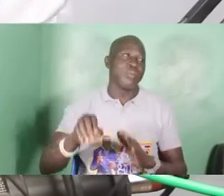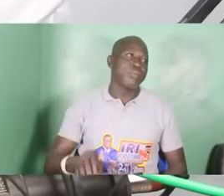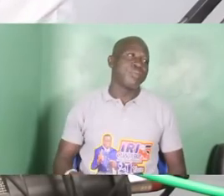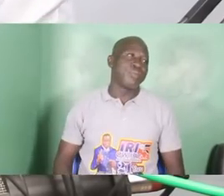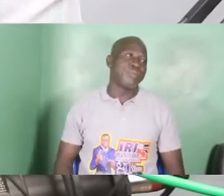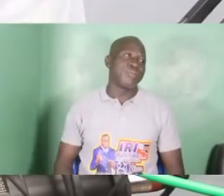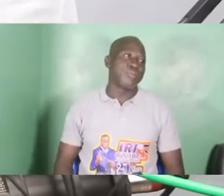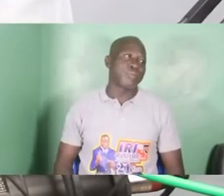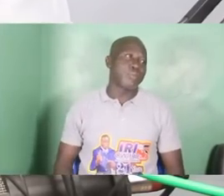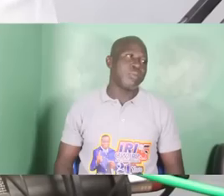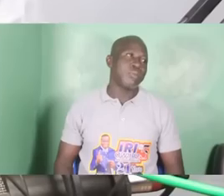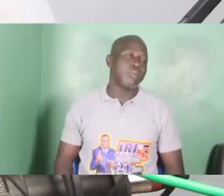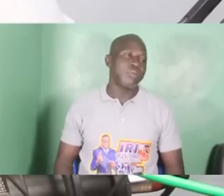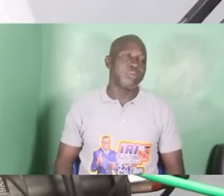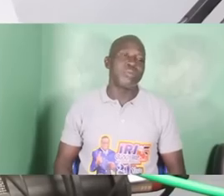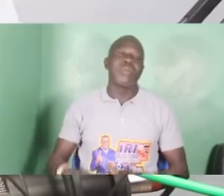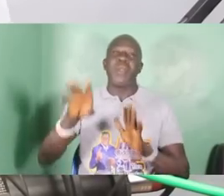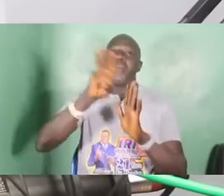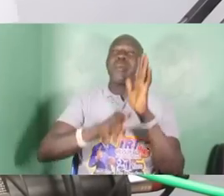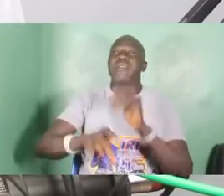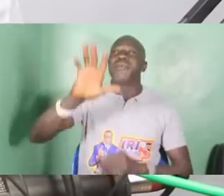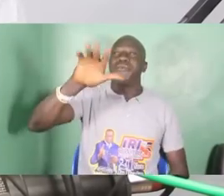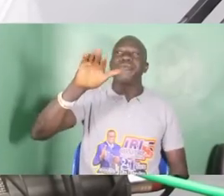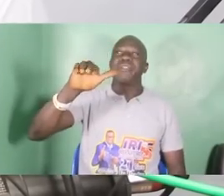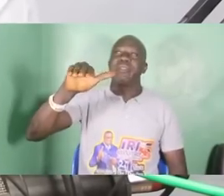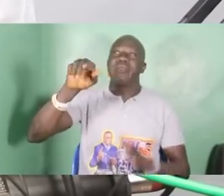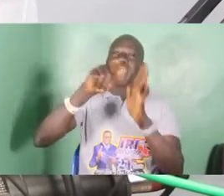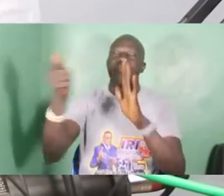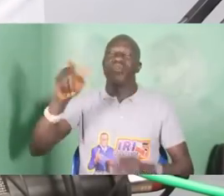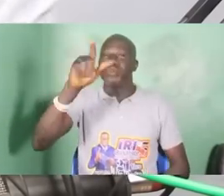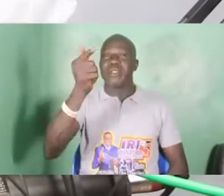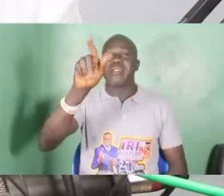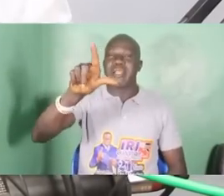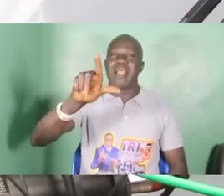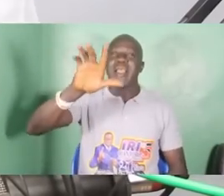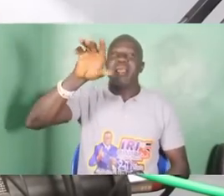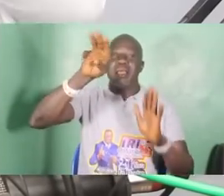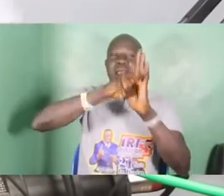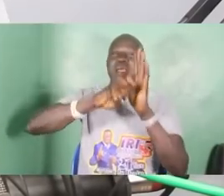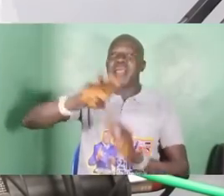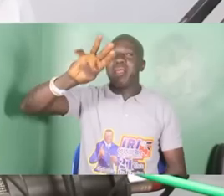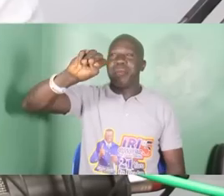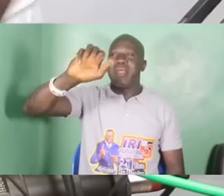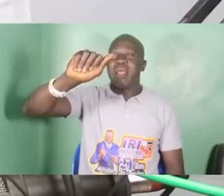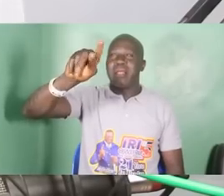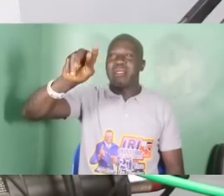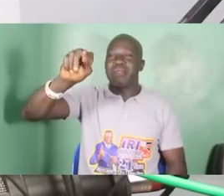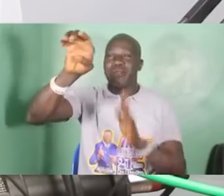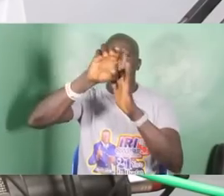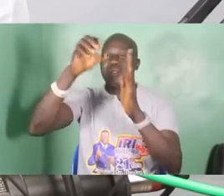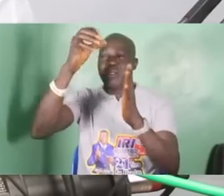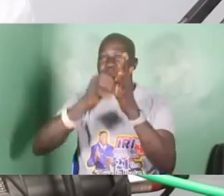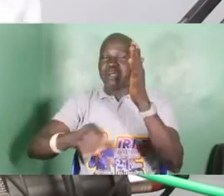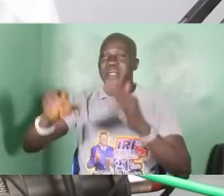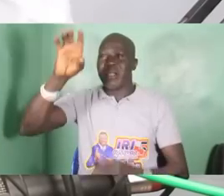náà ó yà lọ ká Matthew chapter 15 verse 29 Matthew 15 verse 29 kílọ̀